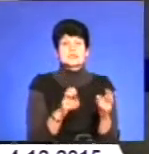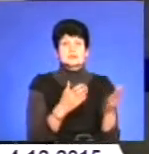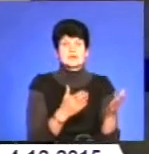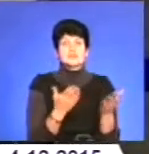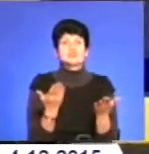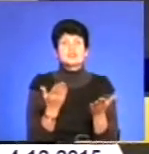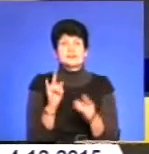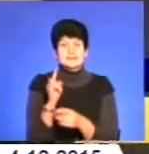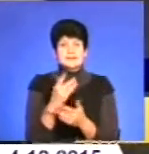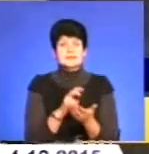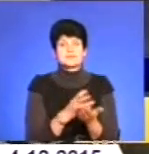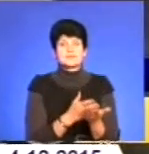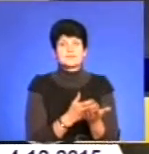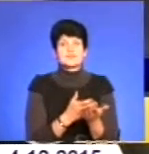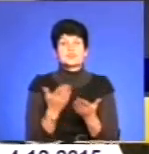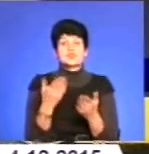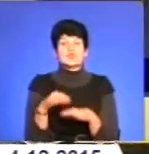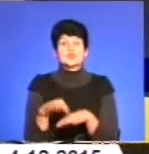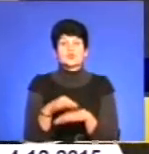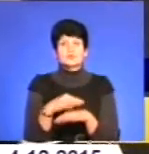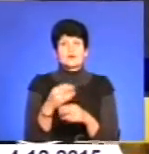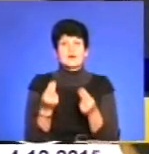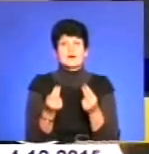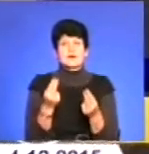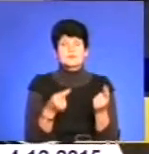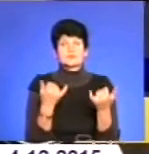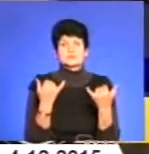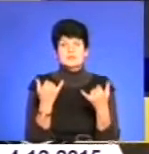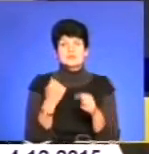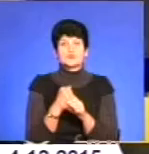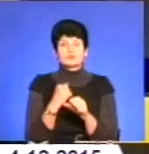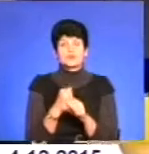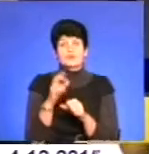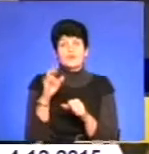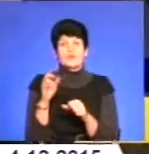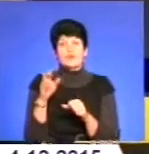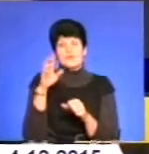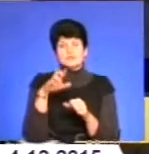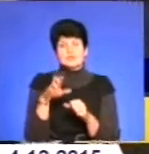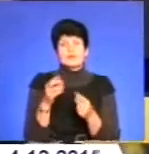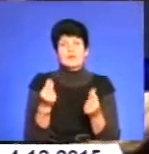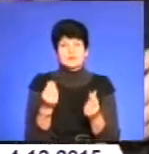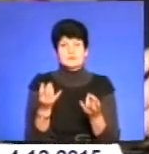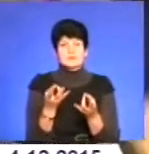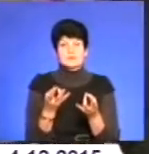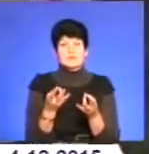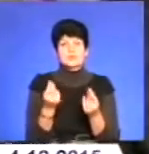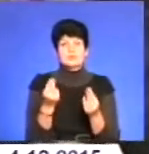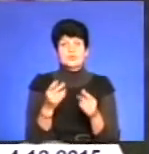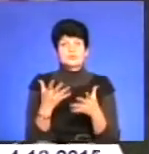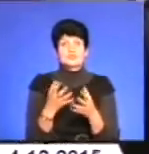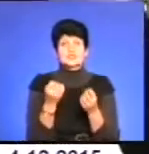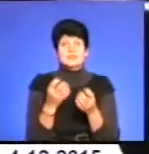з дитина? Чийсь чоловік і грають, тому що зараз в державі з роботою тяжко, хоч всі гроші, правильно? А тут воно взагалі гроші не дає, то ще